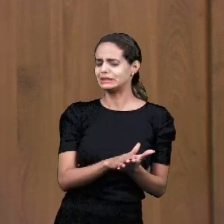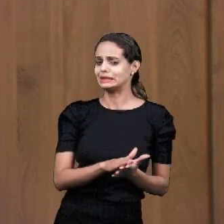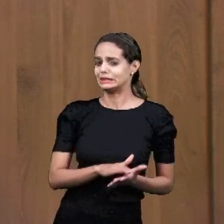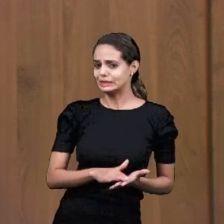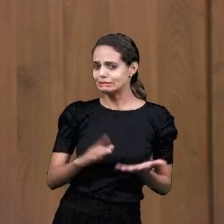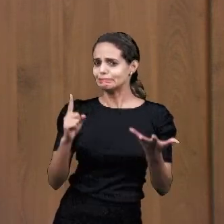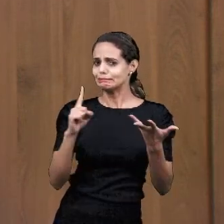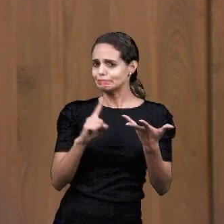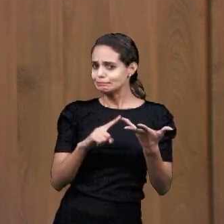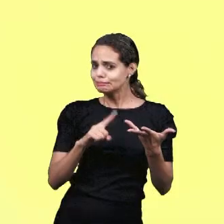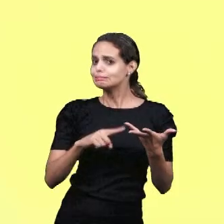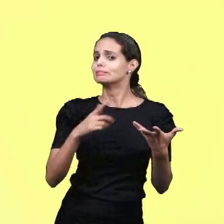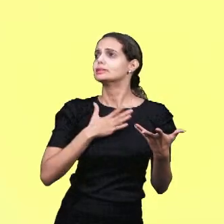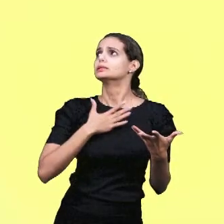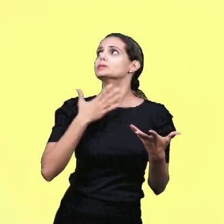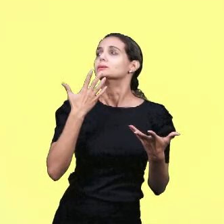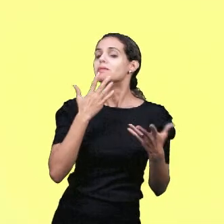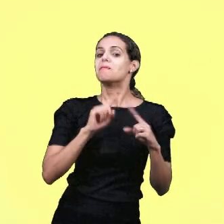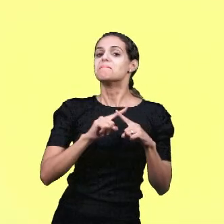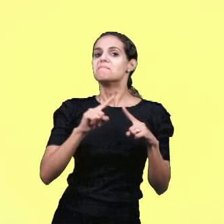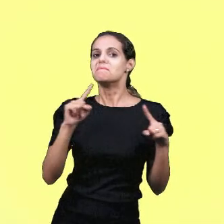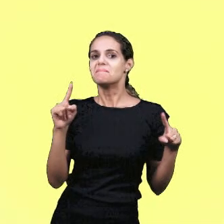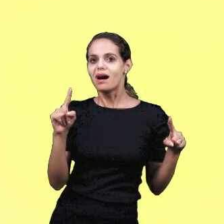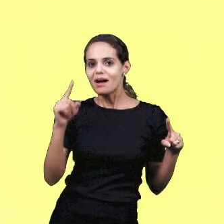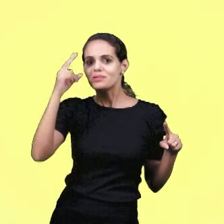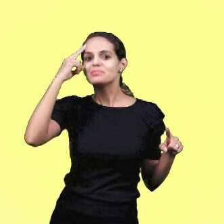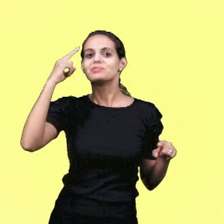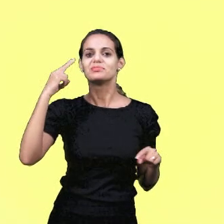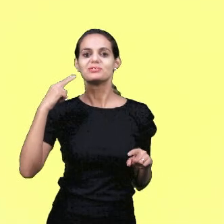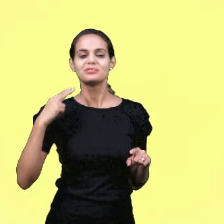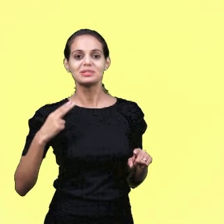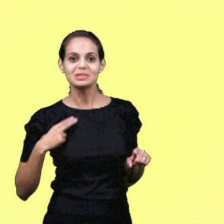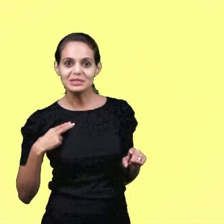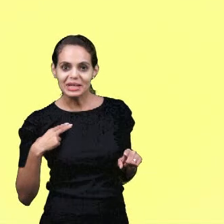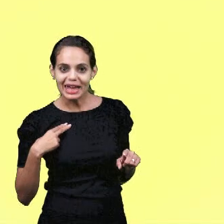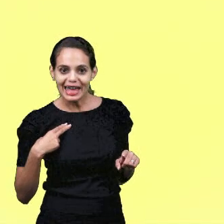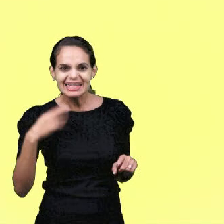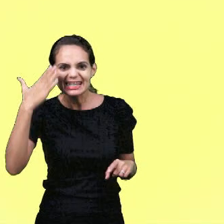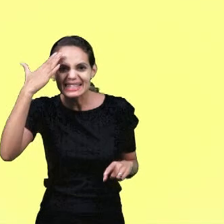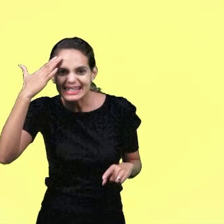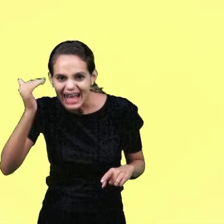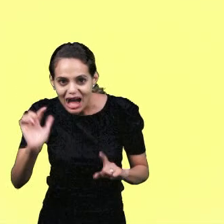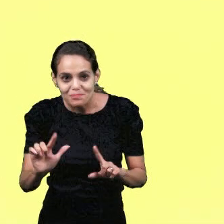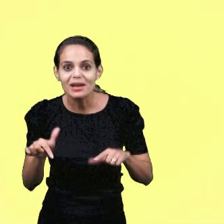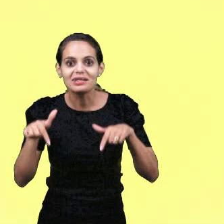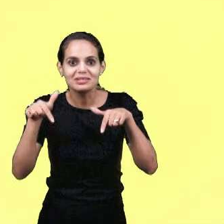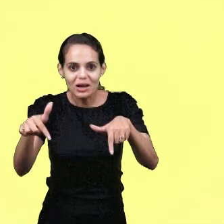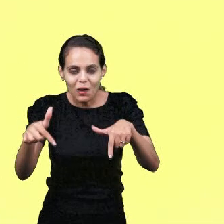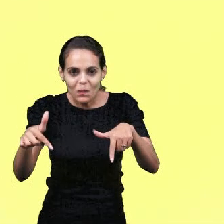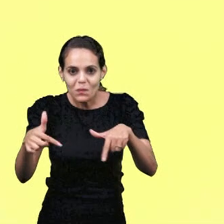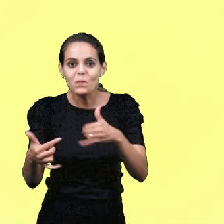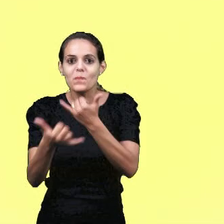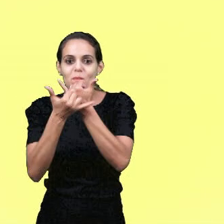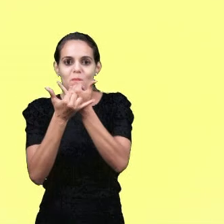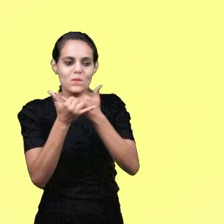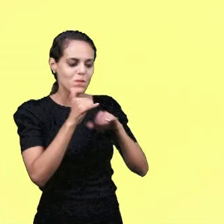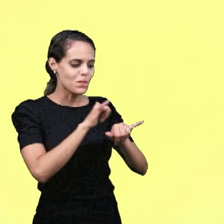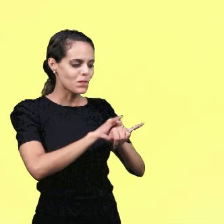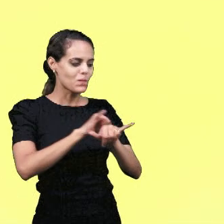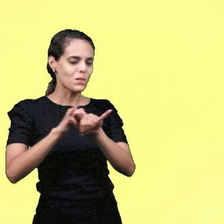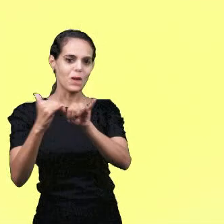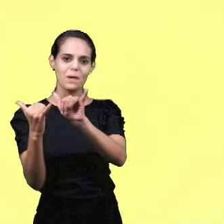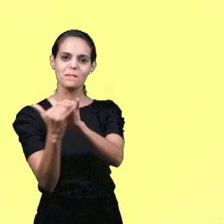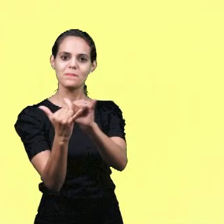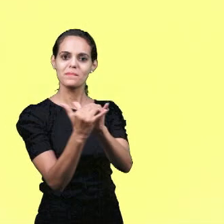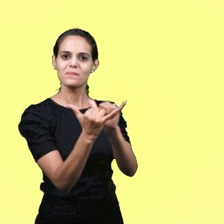qui s'est passé, c'est que Joseph les a pardonnés. Ce moment a été un moment très spécial dans la vie de